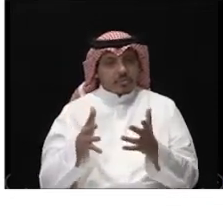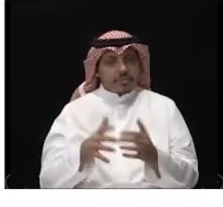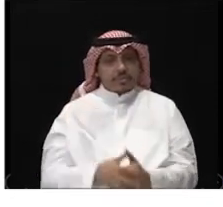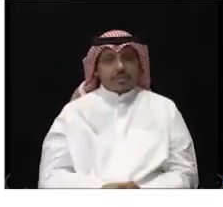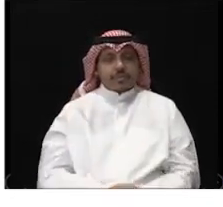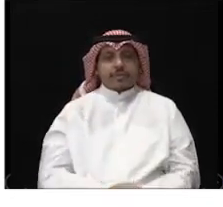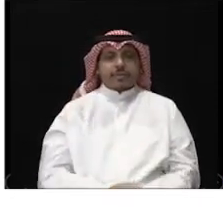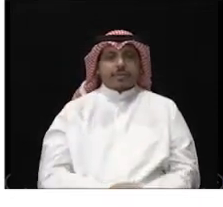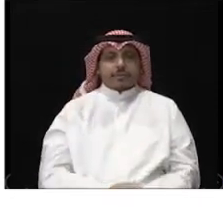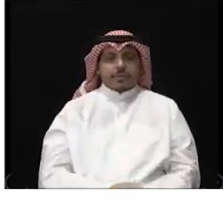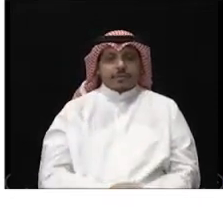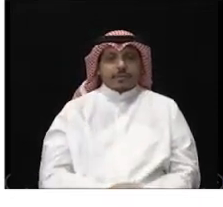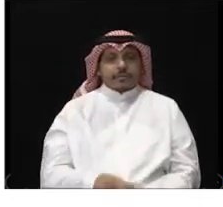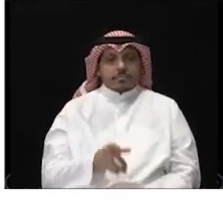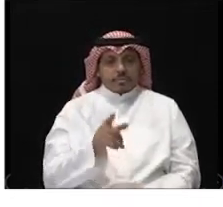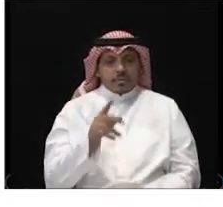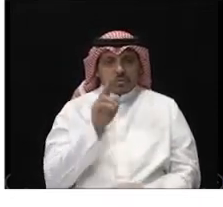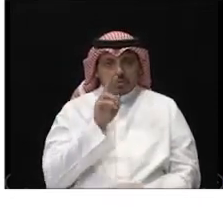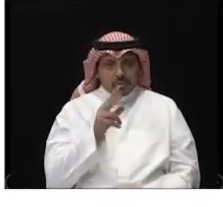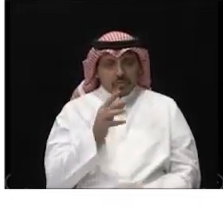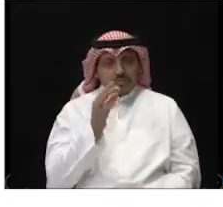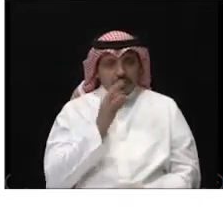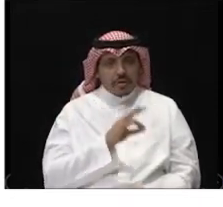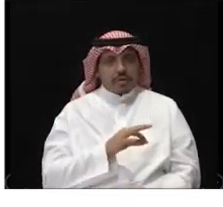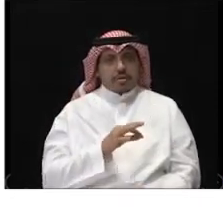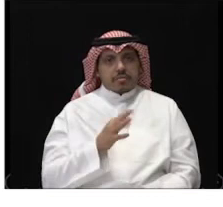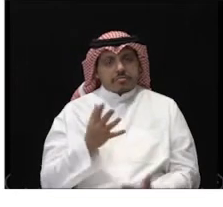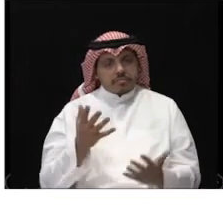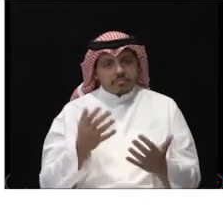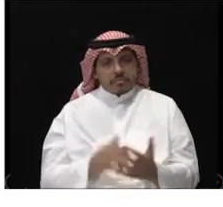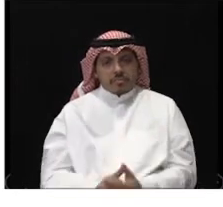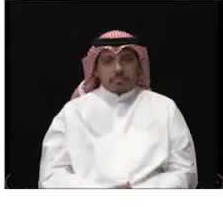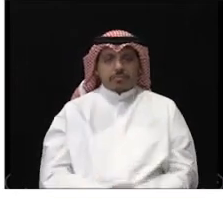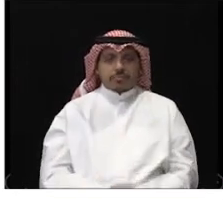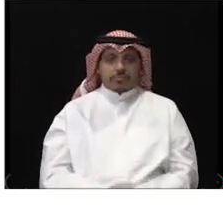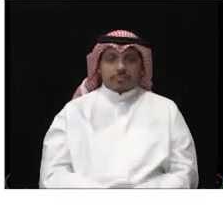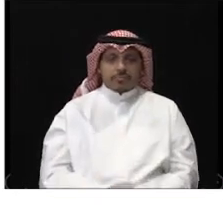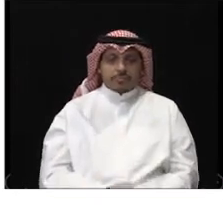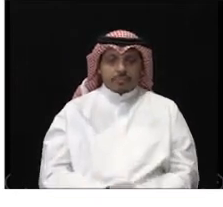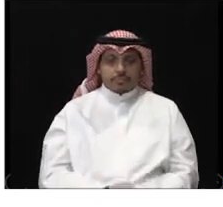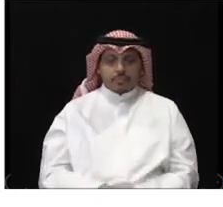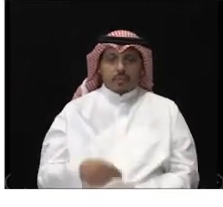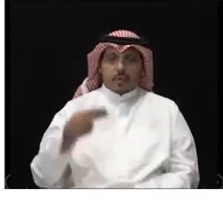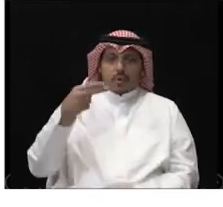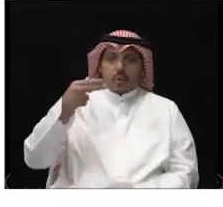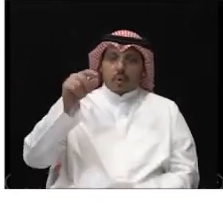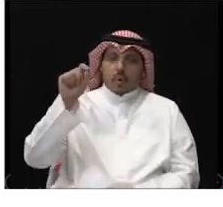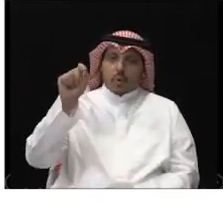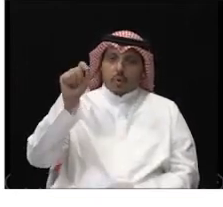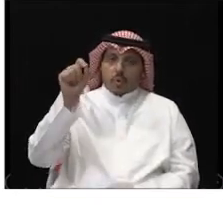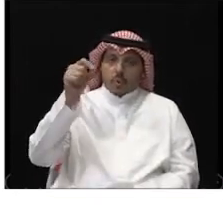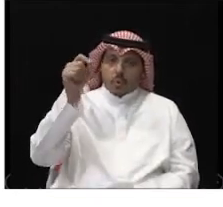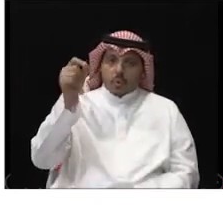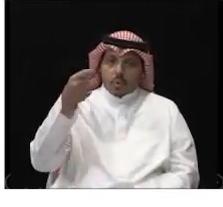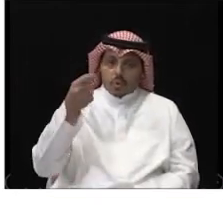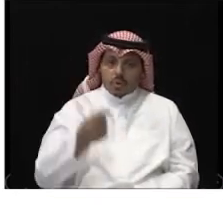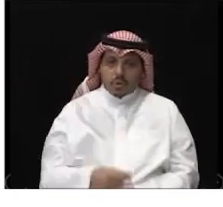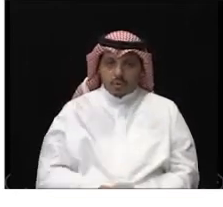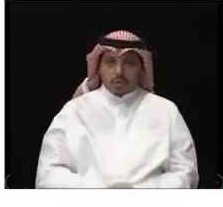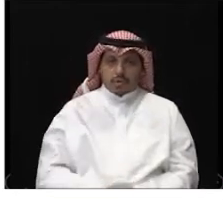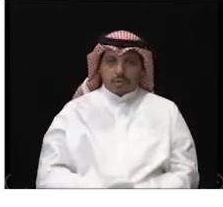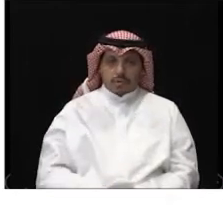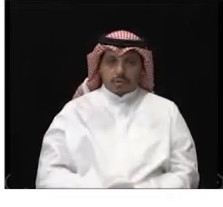ممتاز، يا سلام، رائع جدا. عو، صوت قصير، جاءه حرف المد